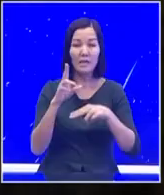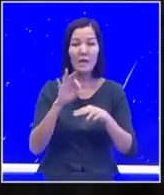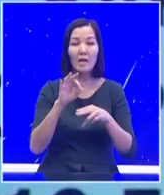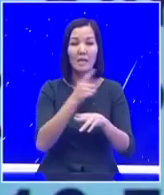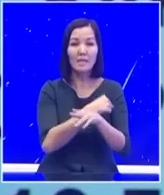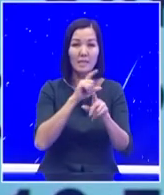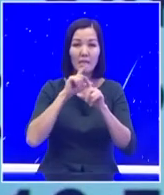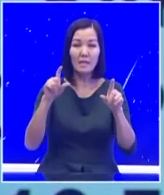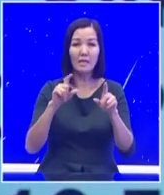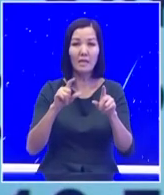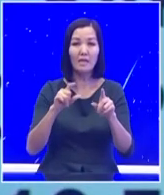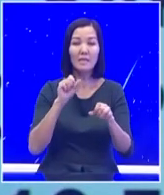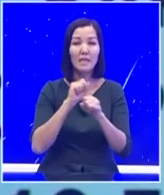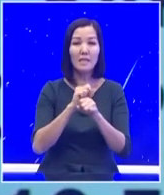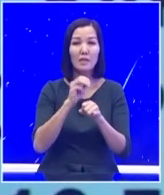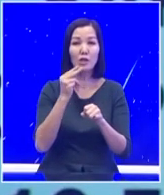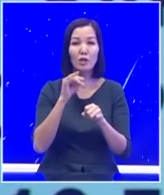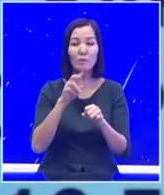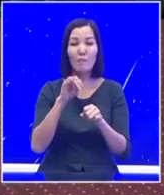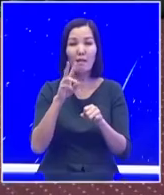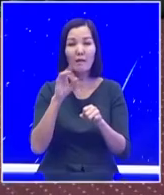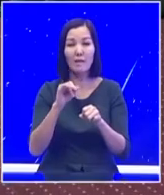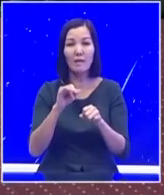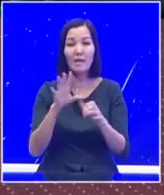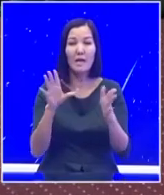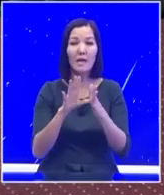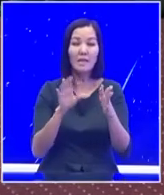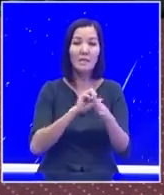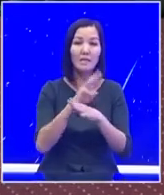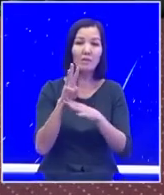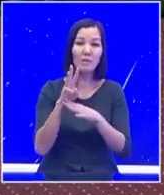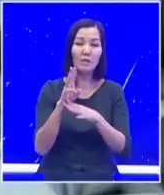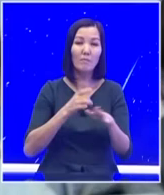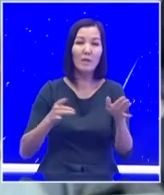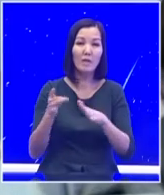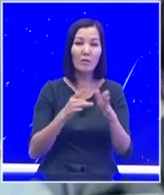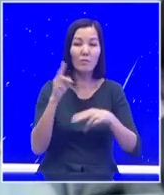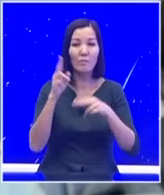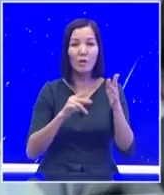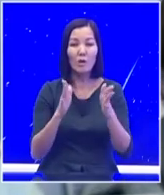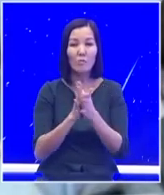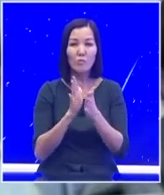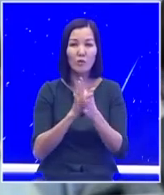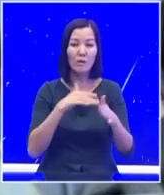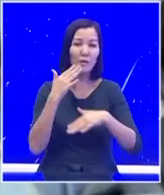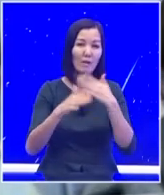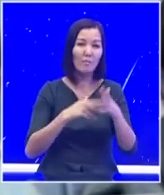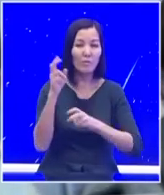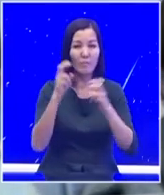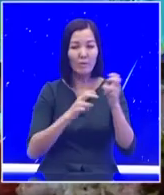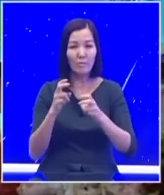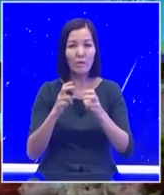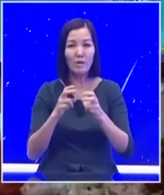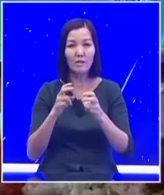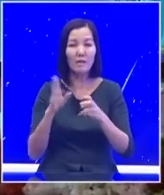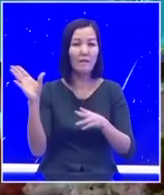стационарной больницы в станции Чемалган. Интересовались электроснабжением региона, строительством мусороперерабатывающих предприятий. Все чаяния